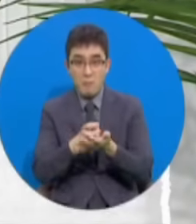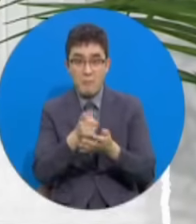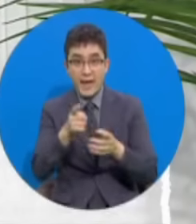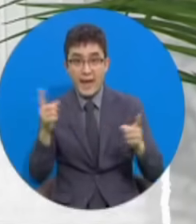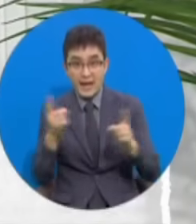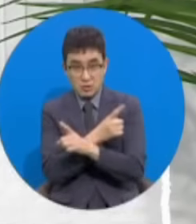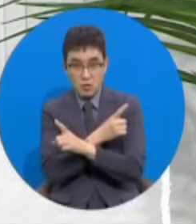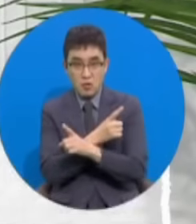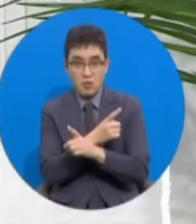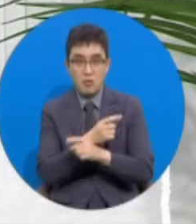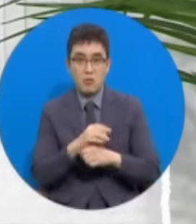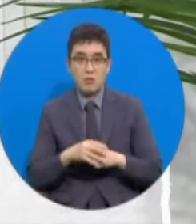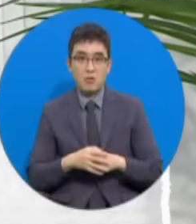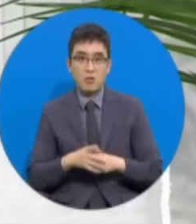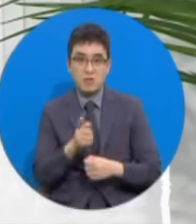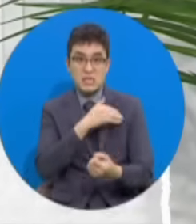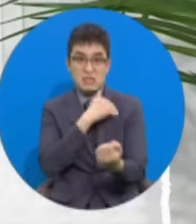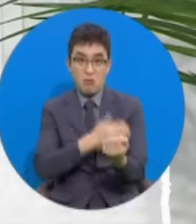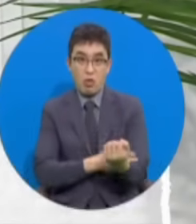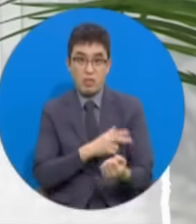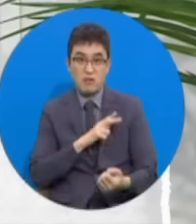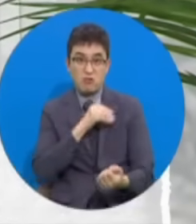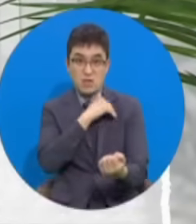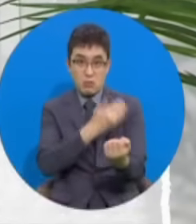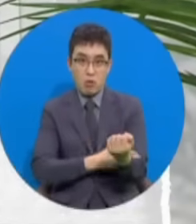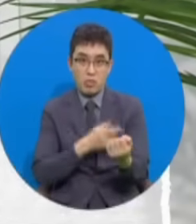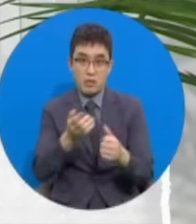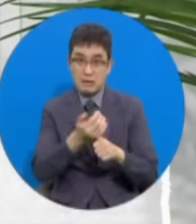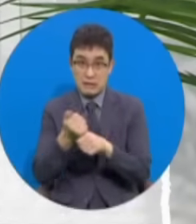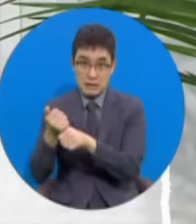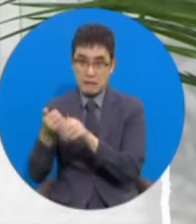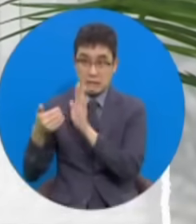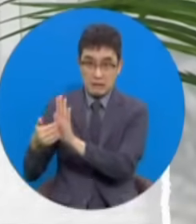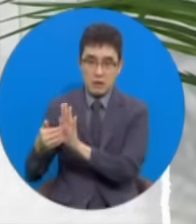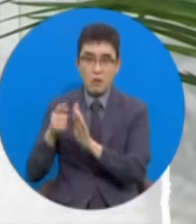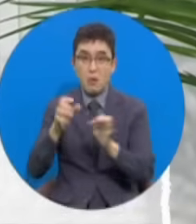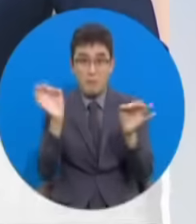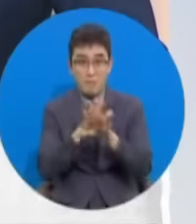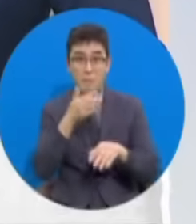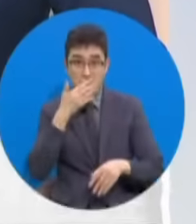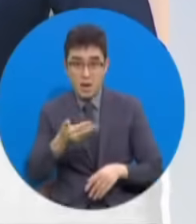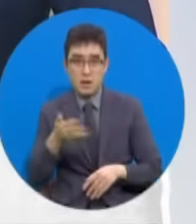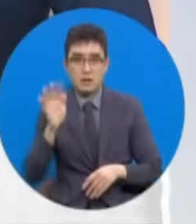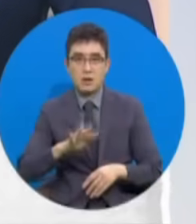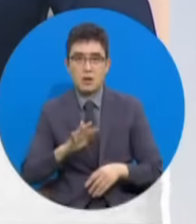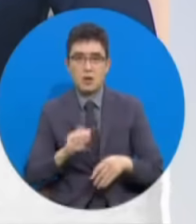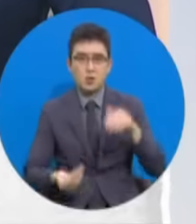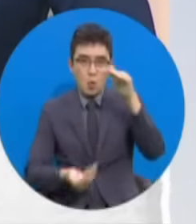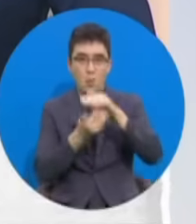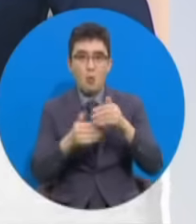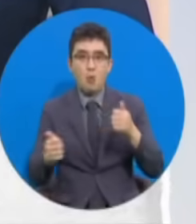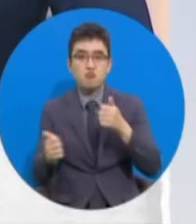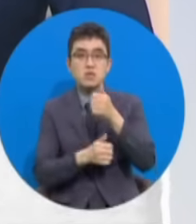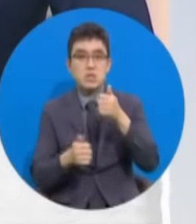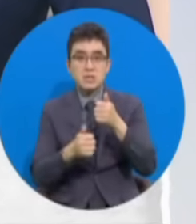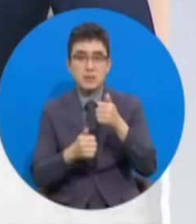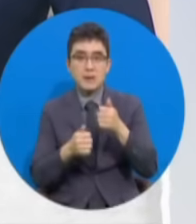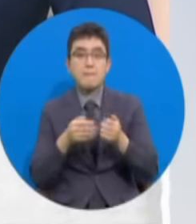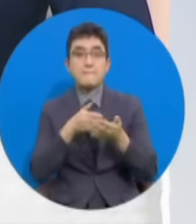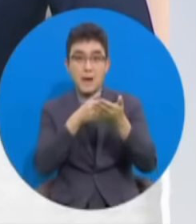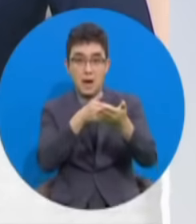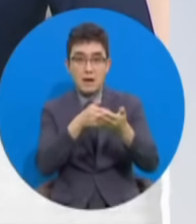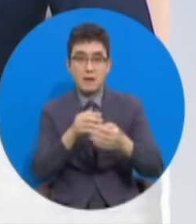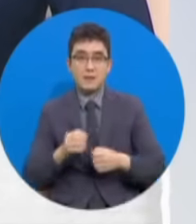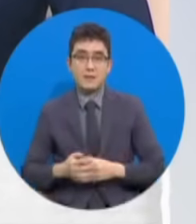특권을 없애는 방안을 논의할 수 있겠지 않겠습니까? 그러나 이미 선언적인 방안들은 이미 최고위에서 밝힌 부분들이 있었습니다. 회기를